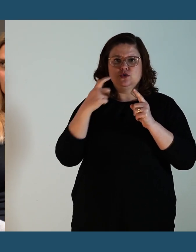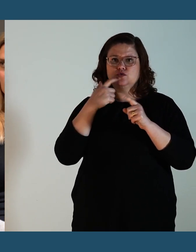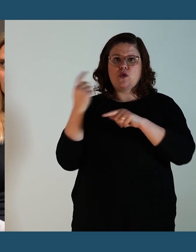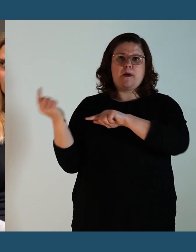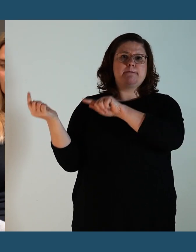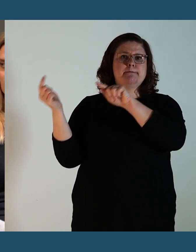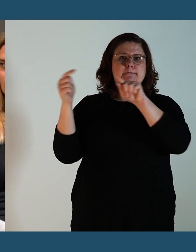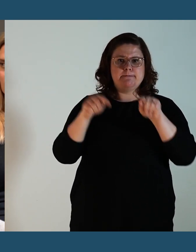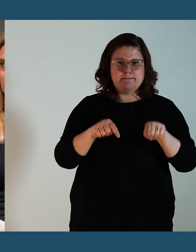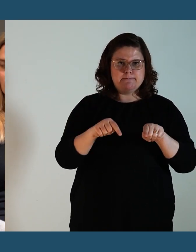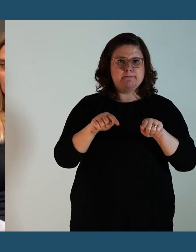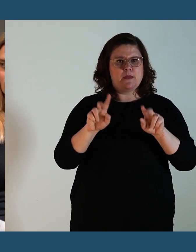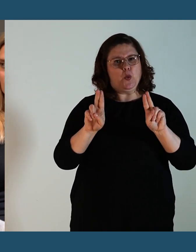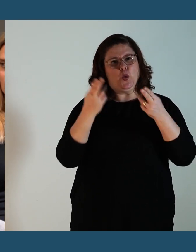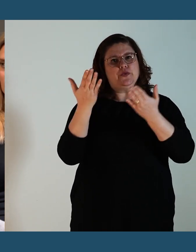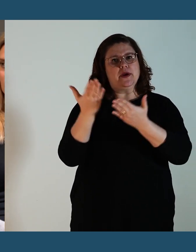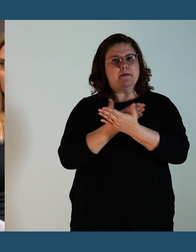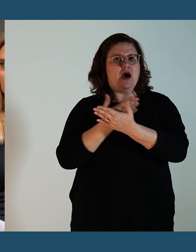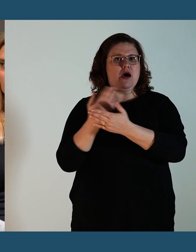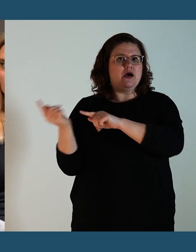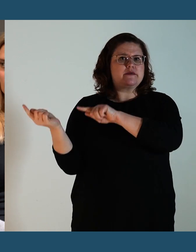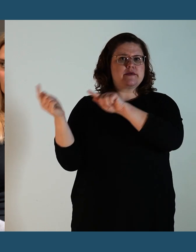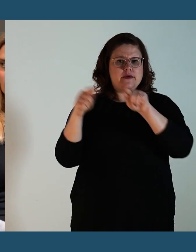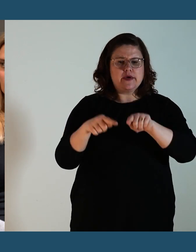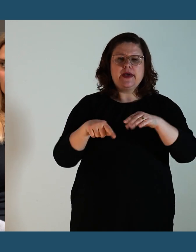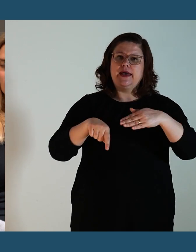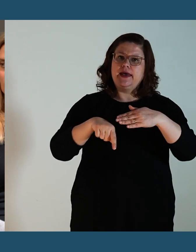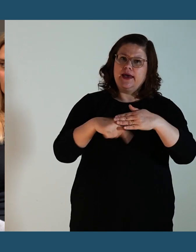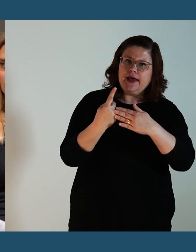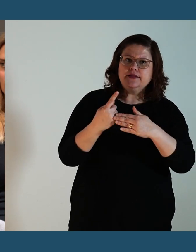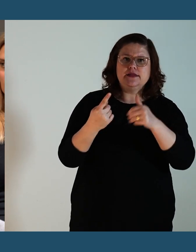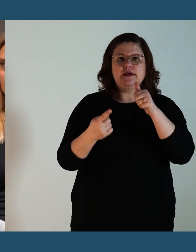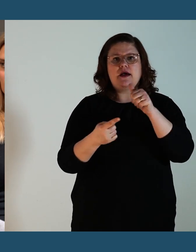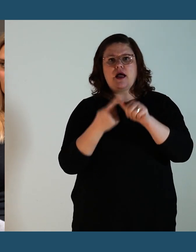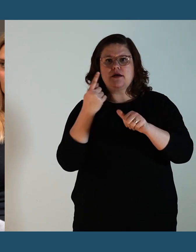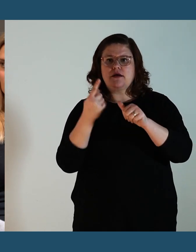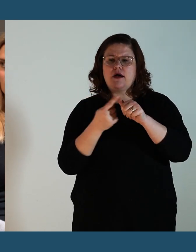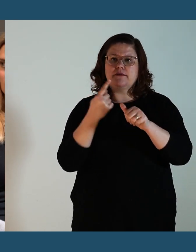tulevat uuteen maahan, niin aloittaa se